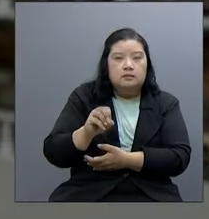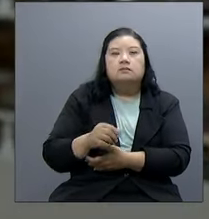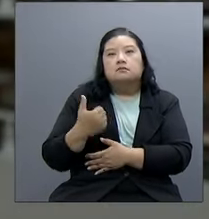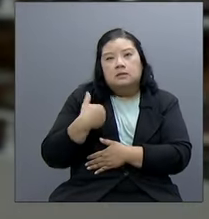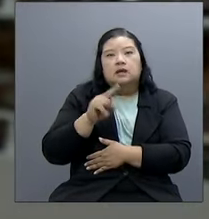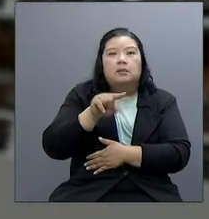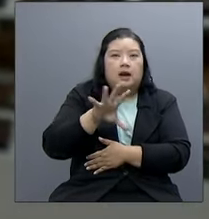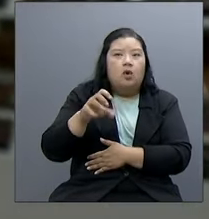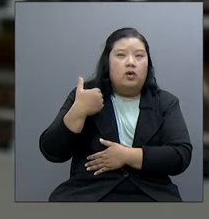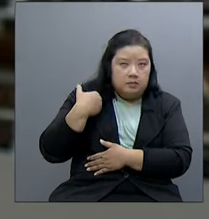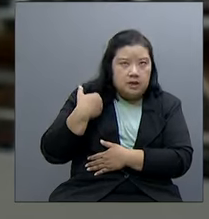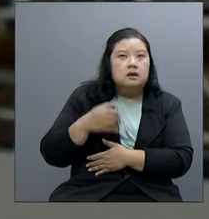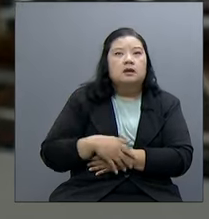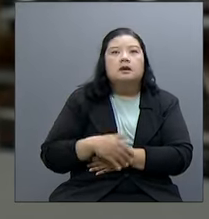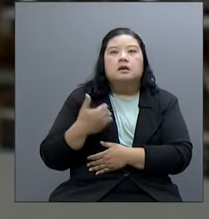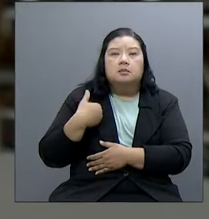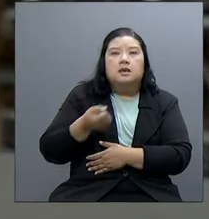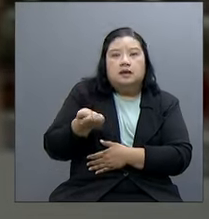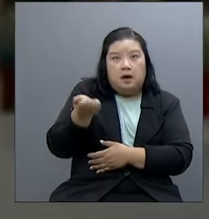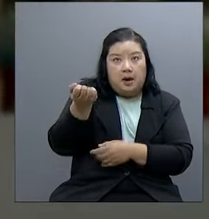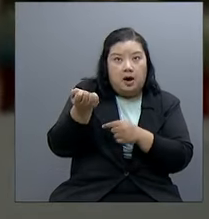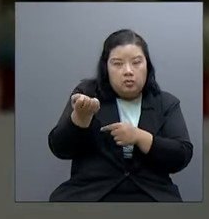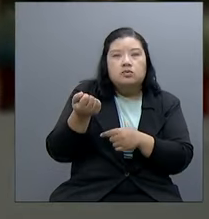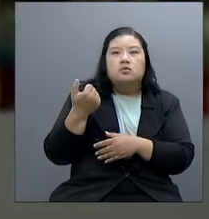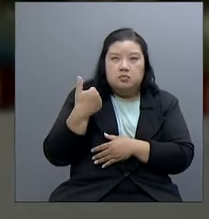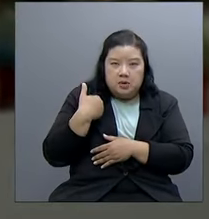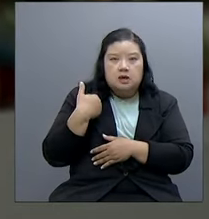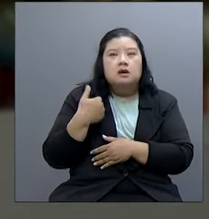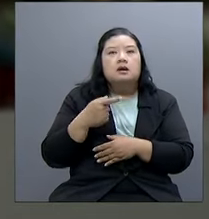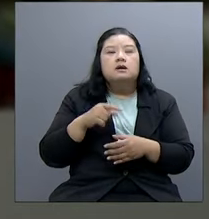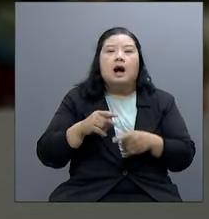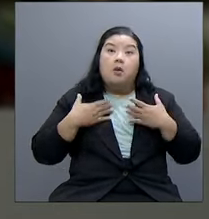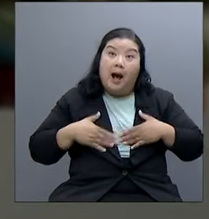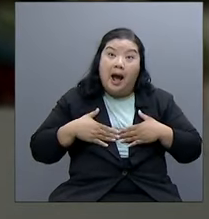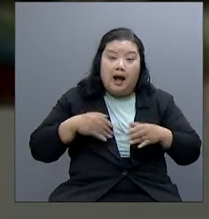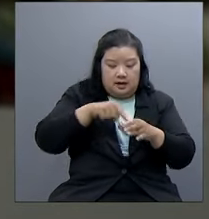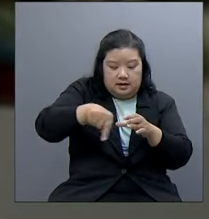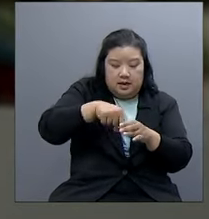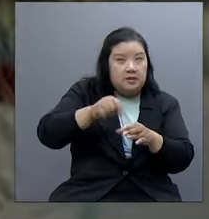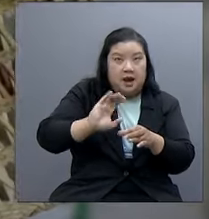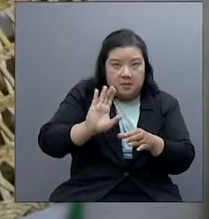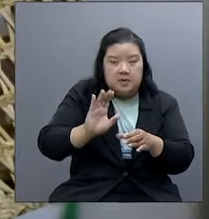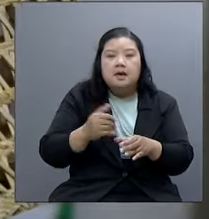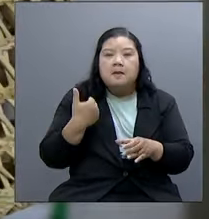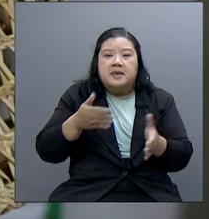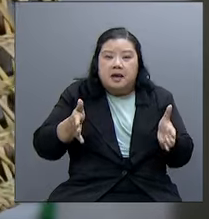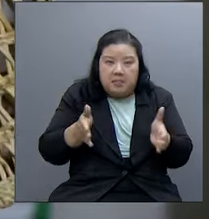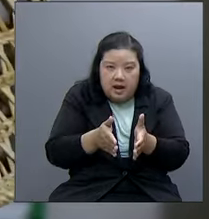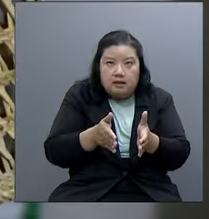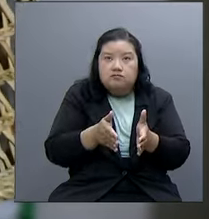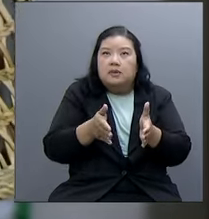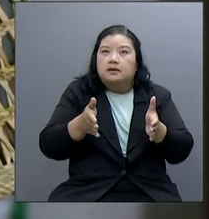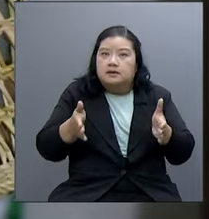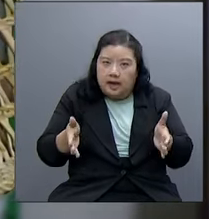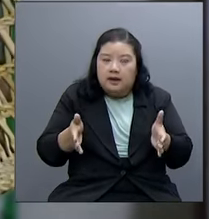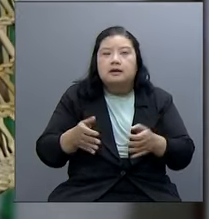คงคแจใตลเต ปือ specificallyสราิต